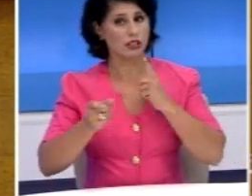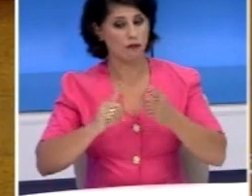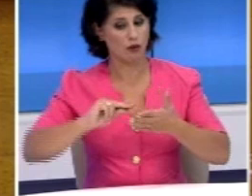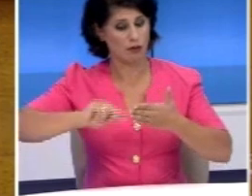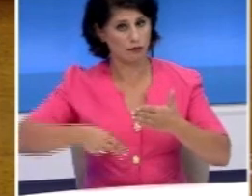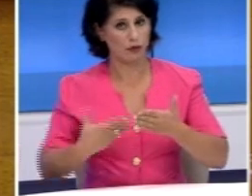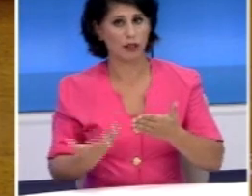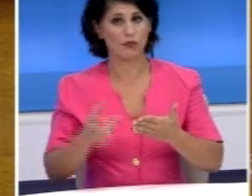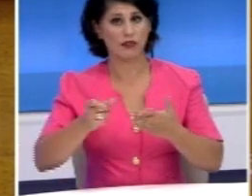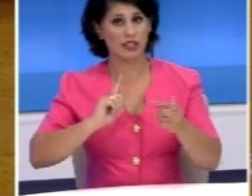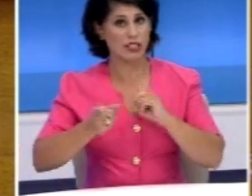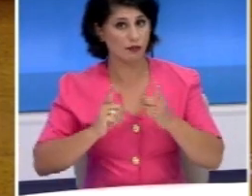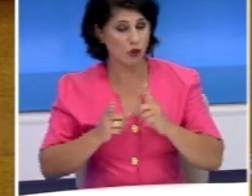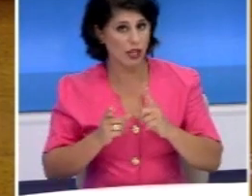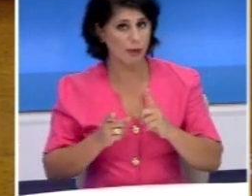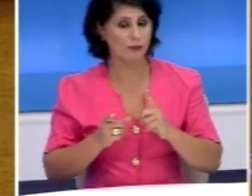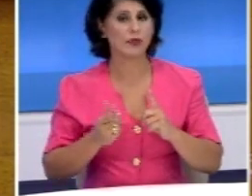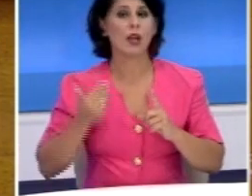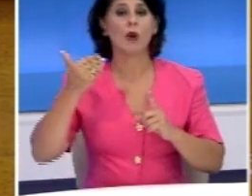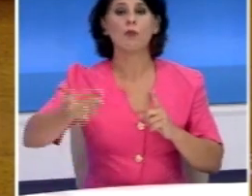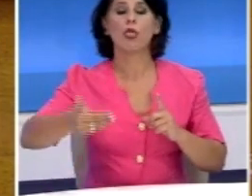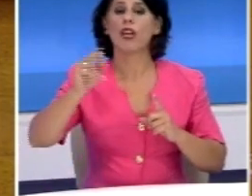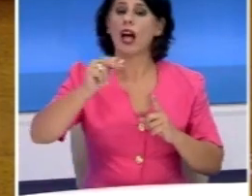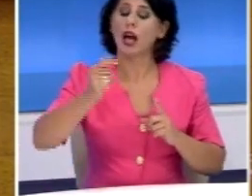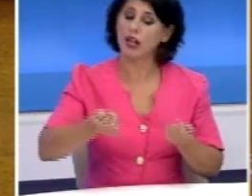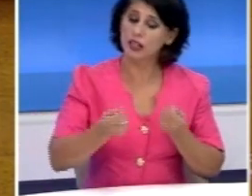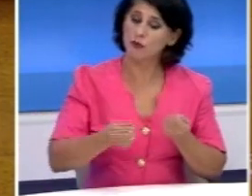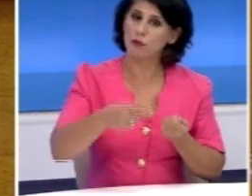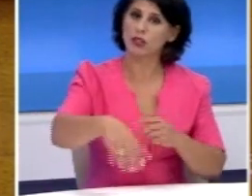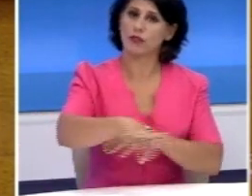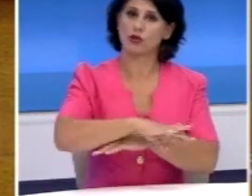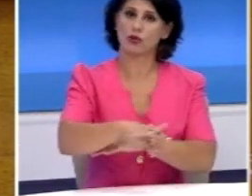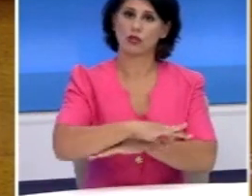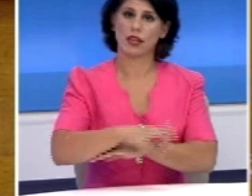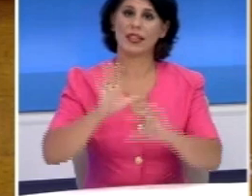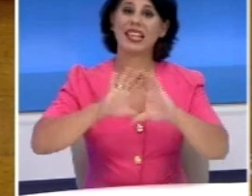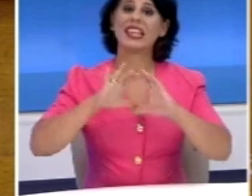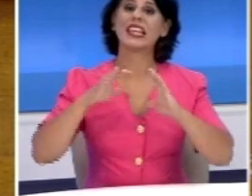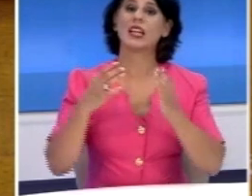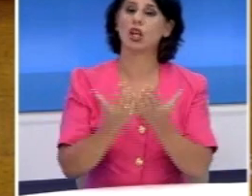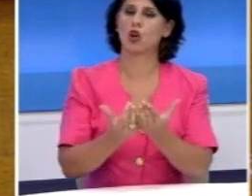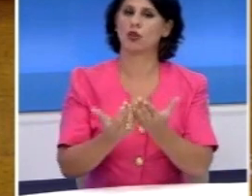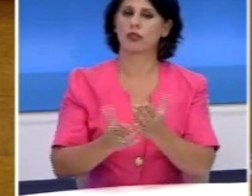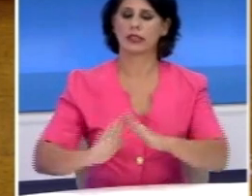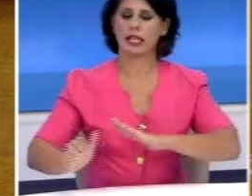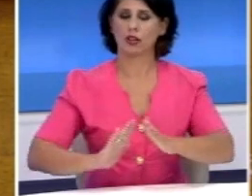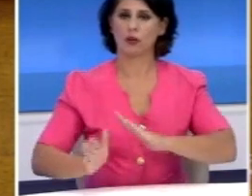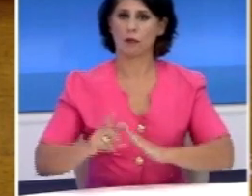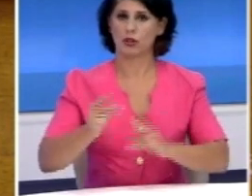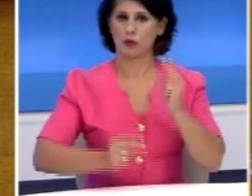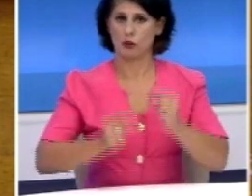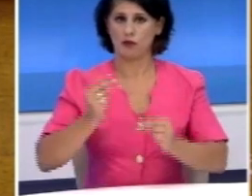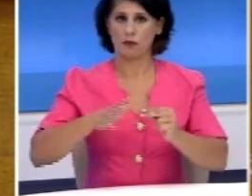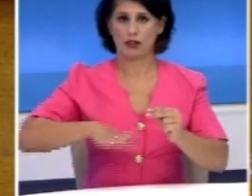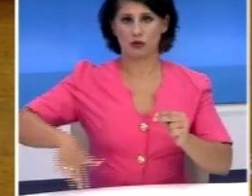υπογράψει, συμφωνία βέβαια που θα χρησιμοποιηθεί στο σχέδιο γενικότερης διευθέτησης των προβλημάτων